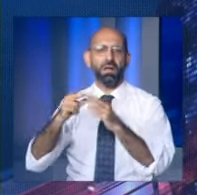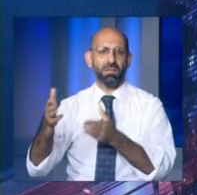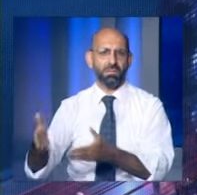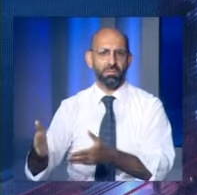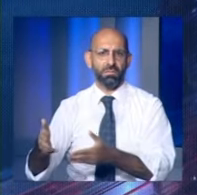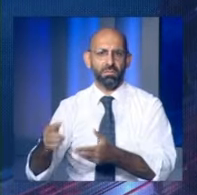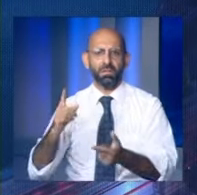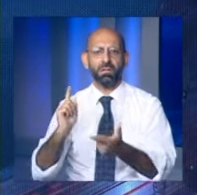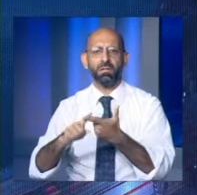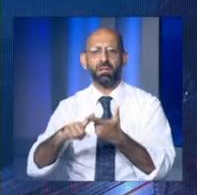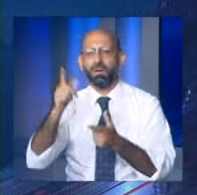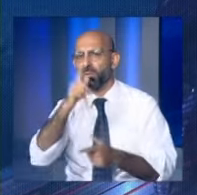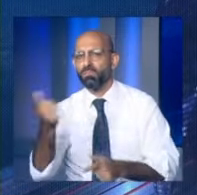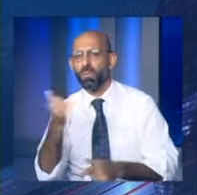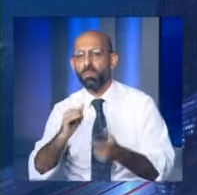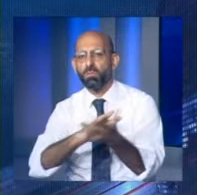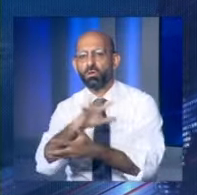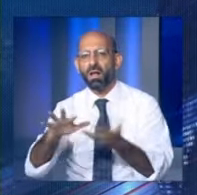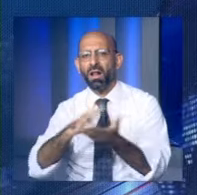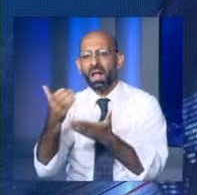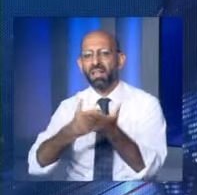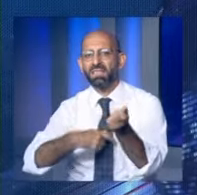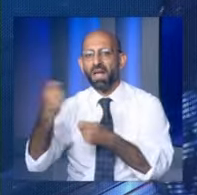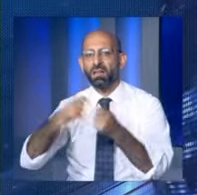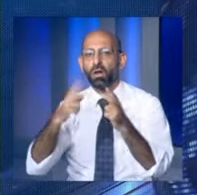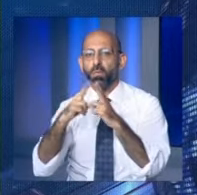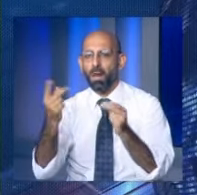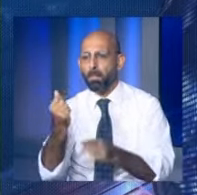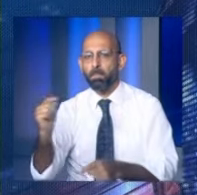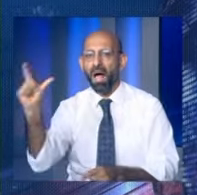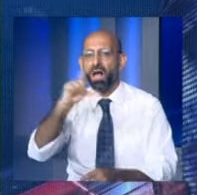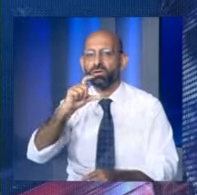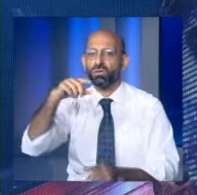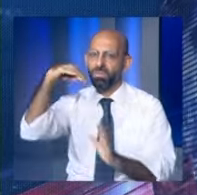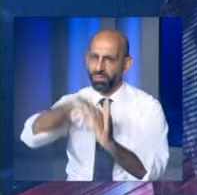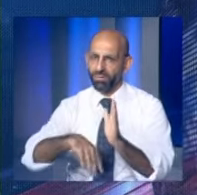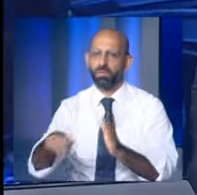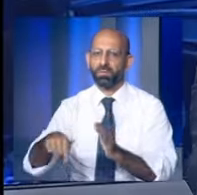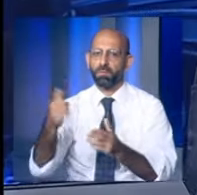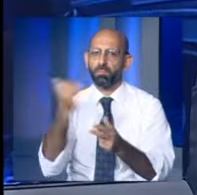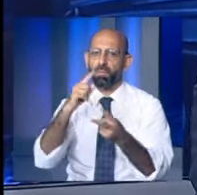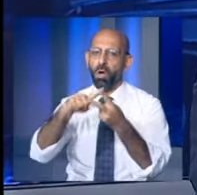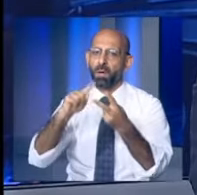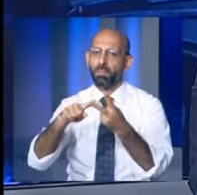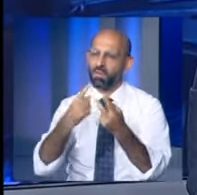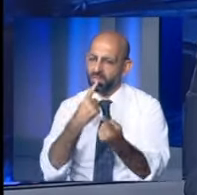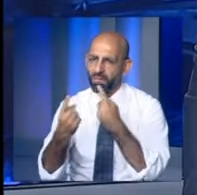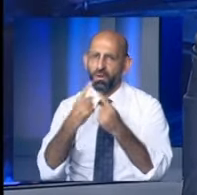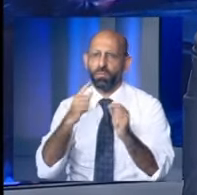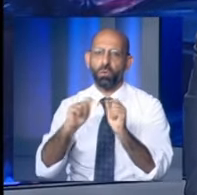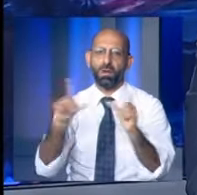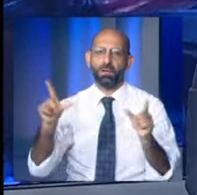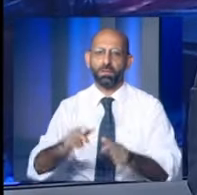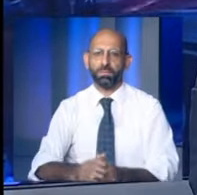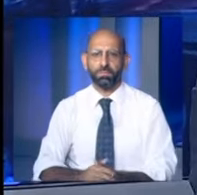انتخاب رئيس جديد للجمهورية، إضافة إلى طرق الاستعداد لمواجهة رذاذ الأزمة الاقتصادية والمعيشية الزاحفة